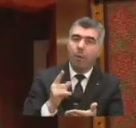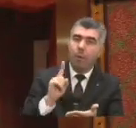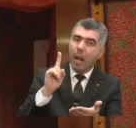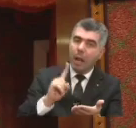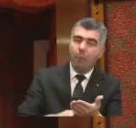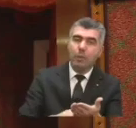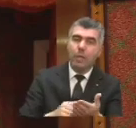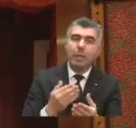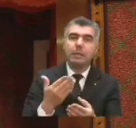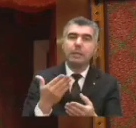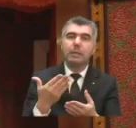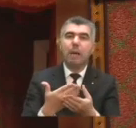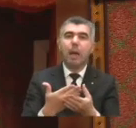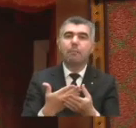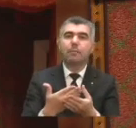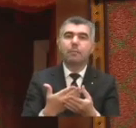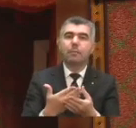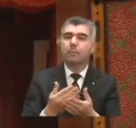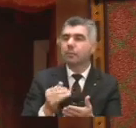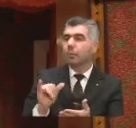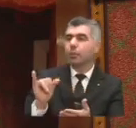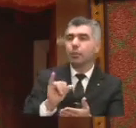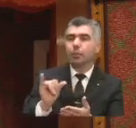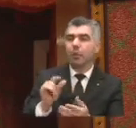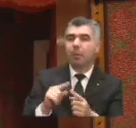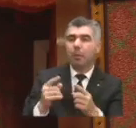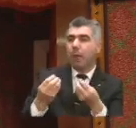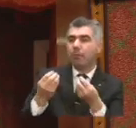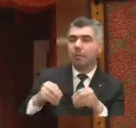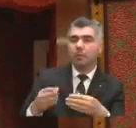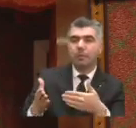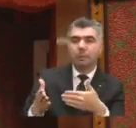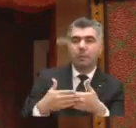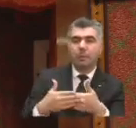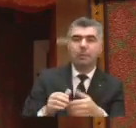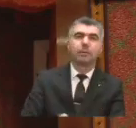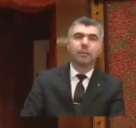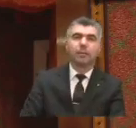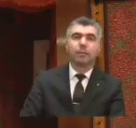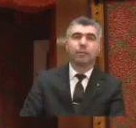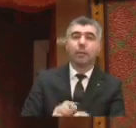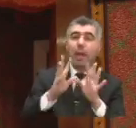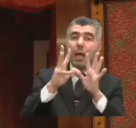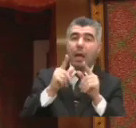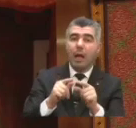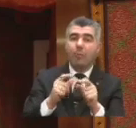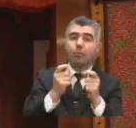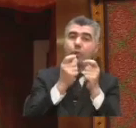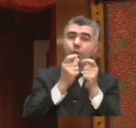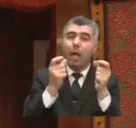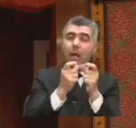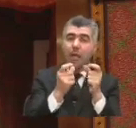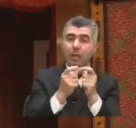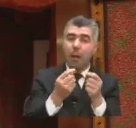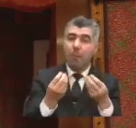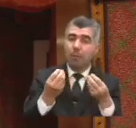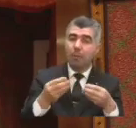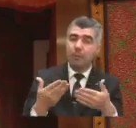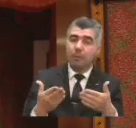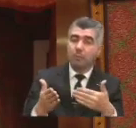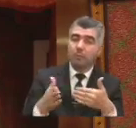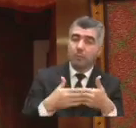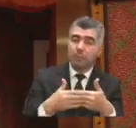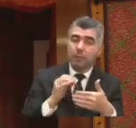الأسباب اللي كتؤدي لهذا الإفلاس. على أي فإن الرقم ديال هذه الشركات اللي كتعاني من الإفلاس خاصنا